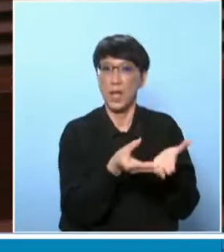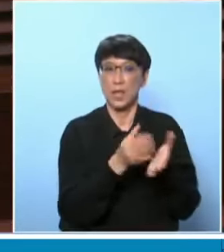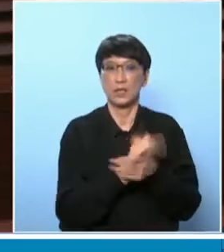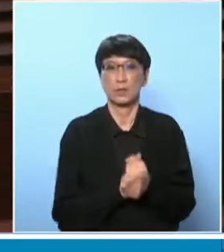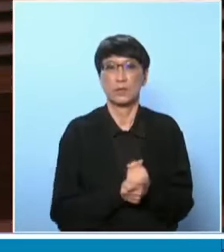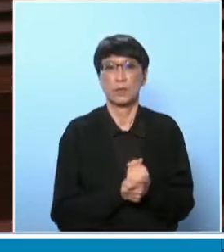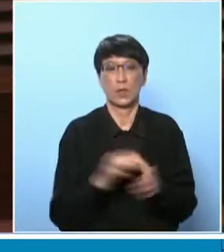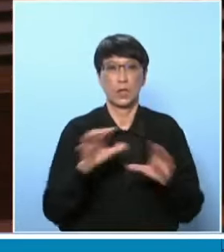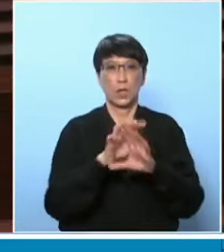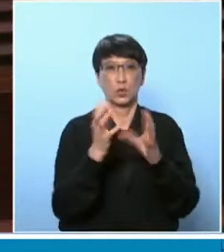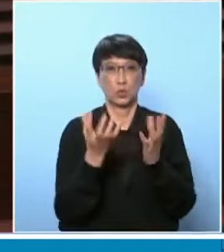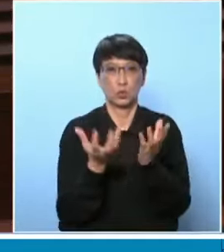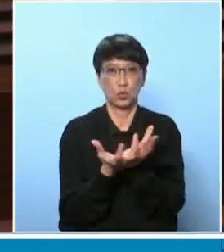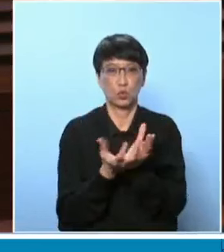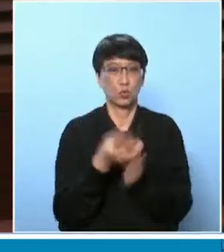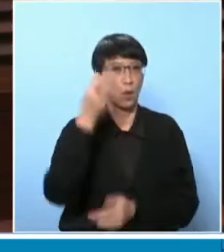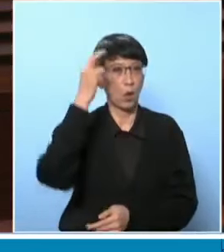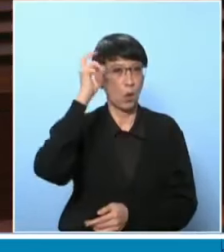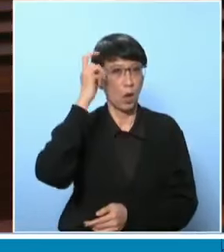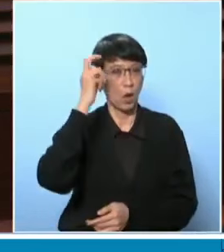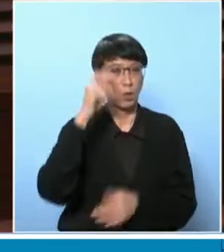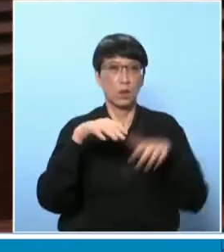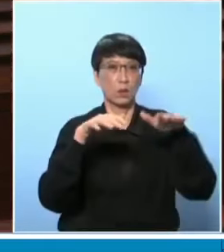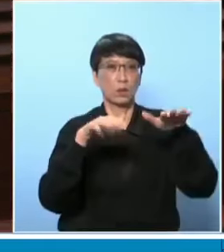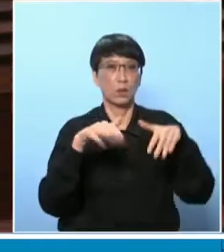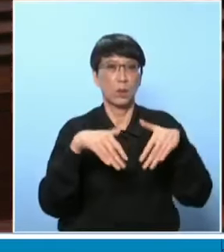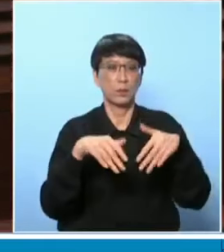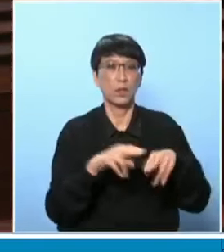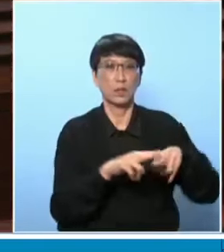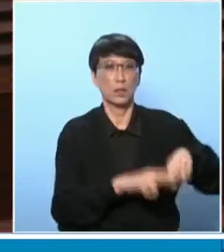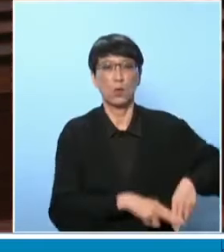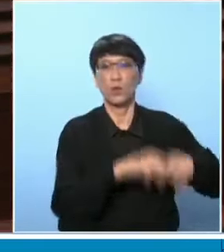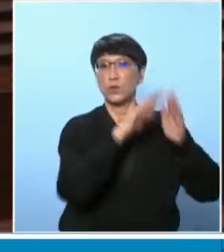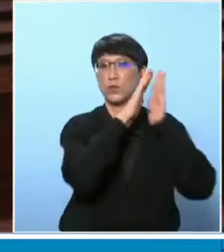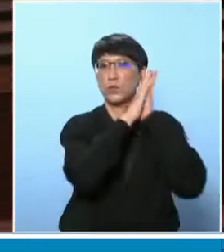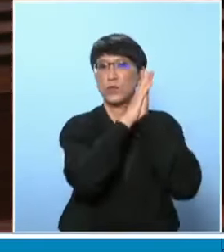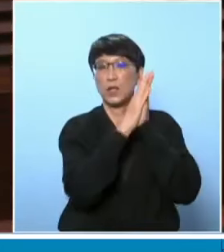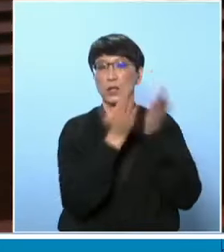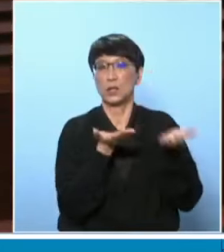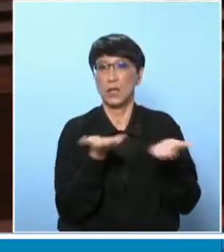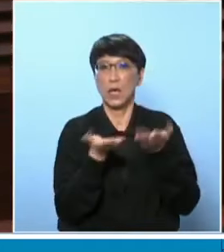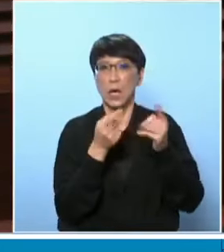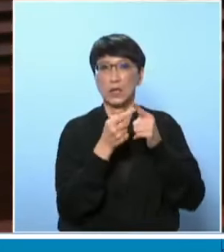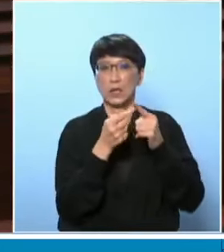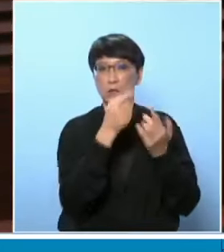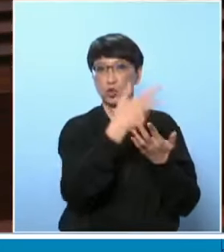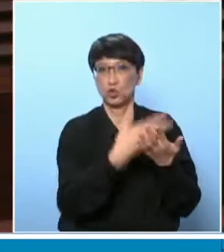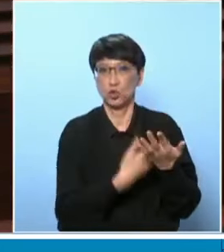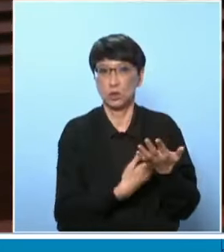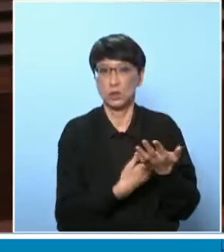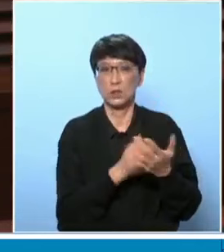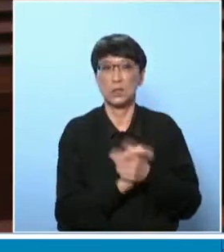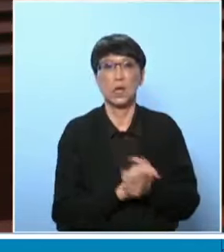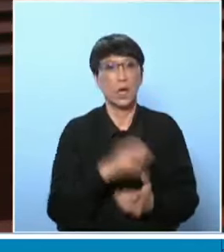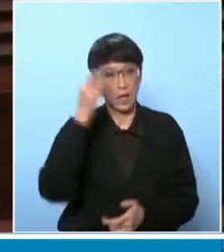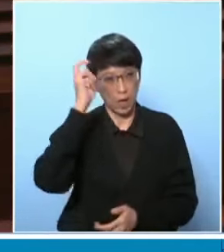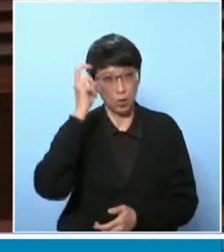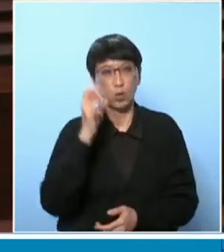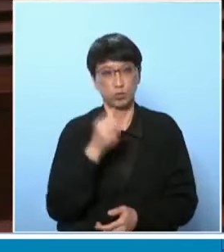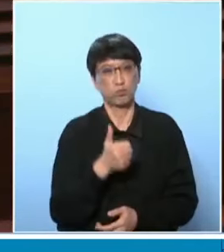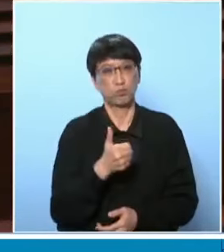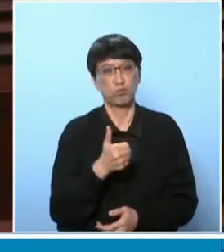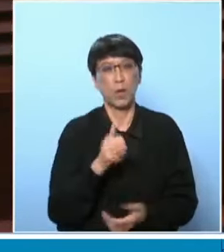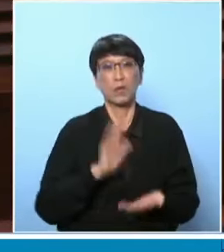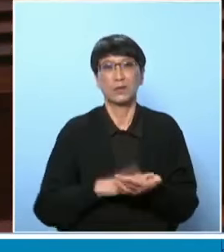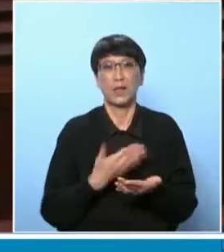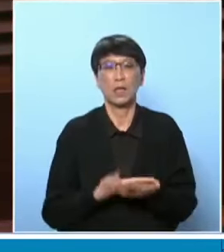可以喺整體去考慮吸引過夜旅客嘅措施嘅時候咧，我哋好樂意去考慮。咁但